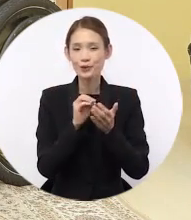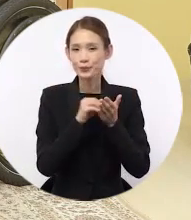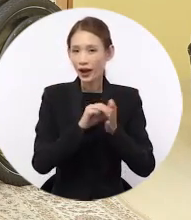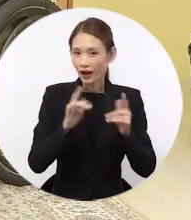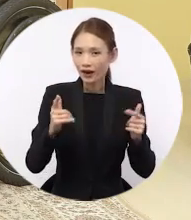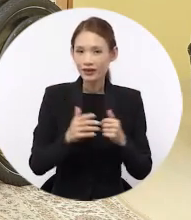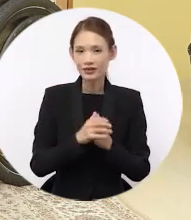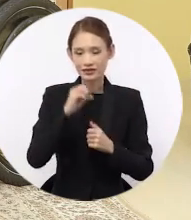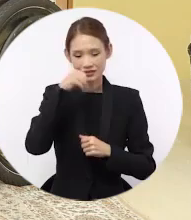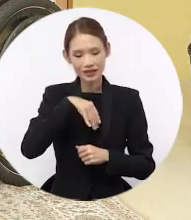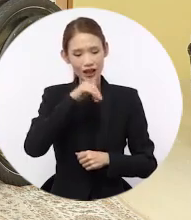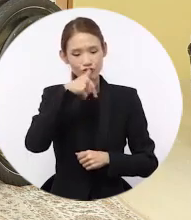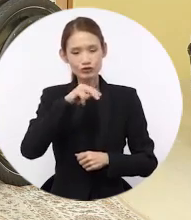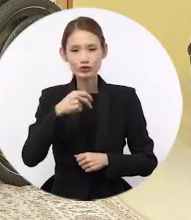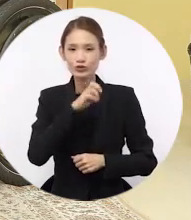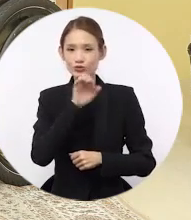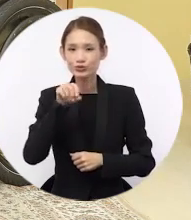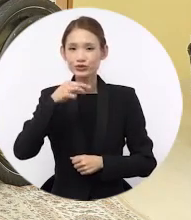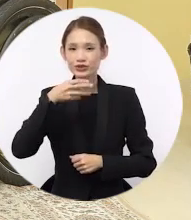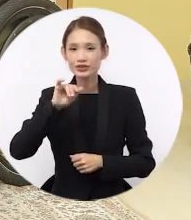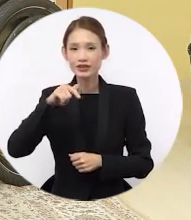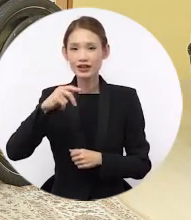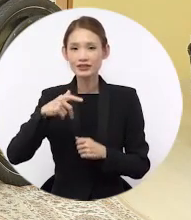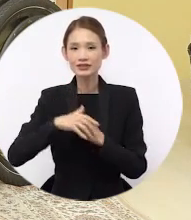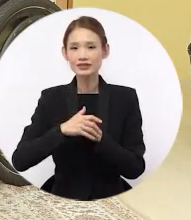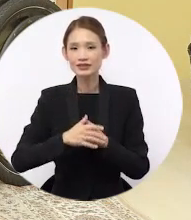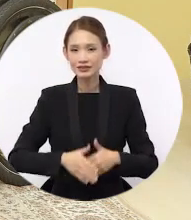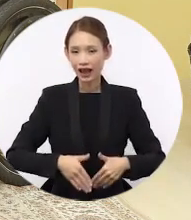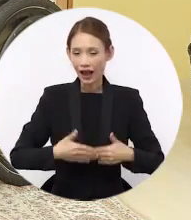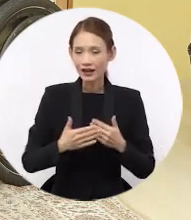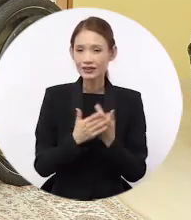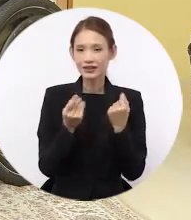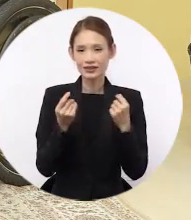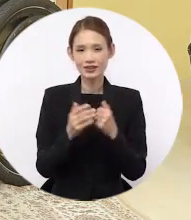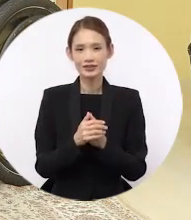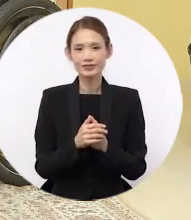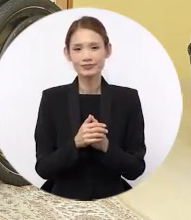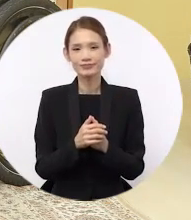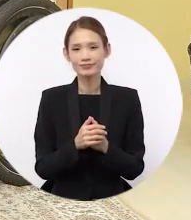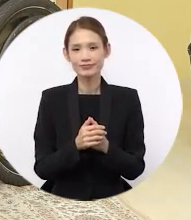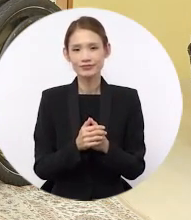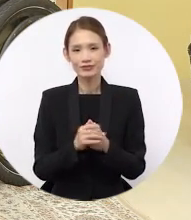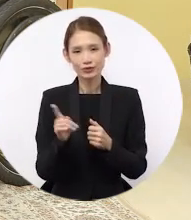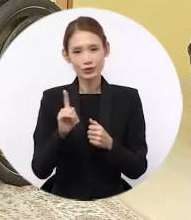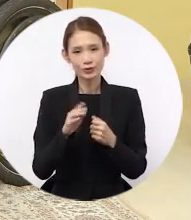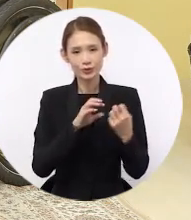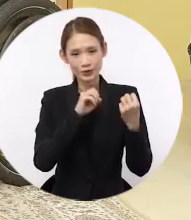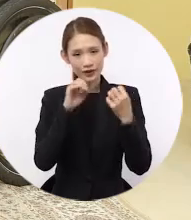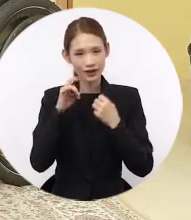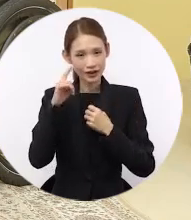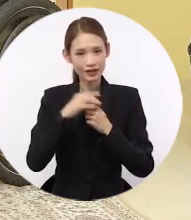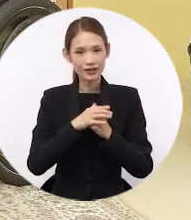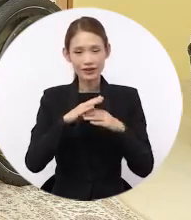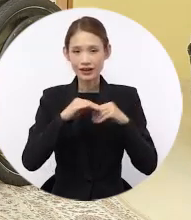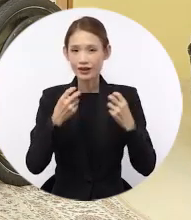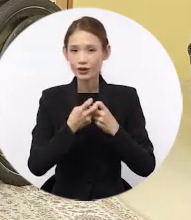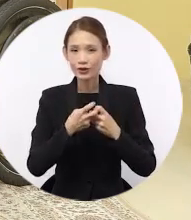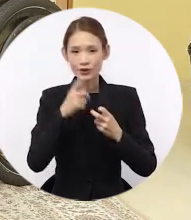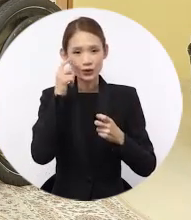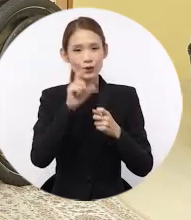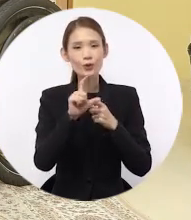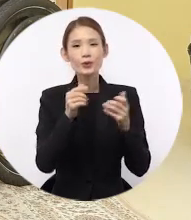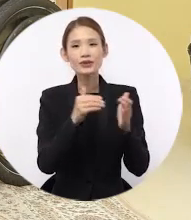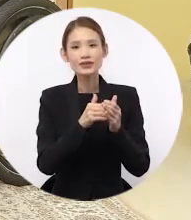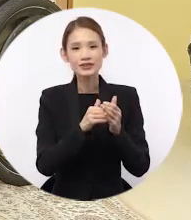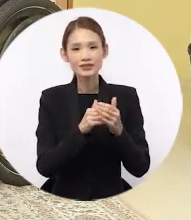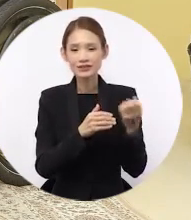하는 건 아니에요. 굿프렌즈라고 하는 학교도 있고 막 무슨 비슷해 늘 이런 따뜻한 뭔가 이런 것들이 되어 있는데 뭔가 우리가 대안 하나 지금